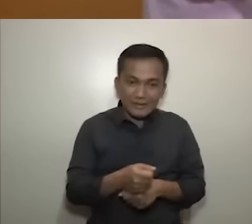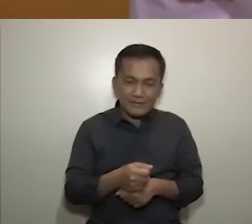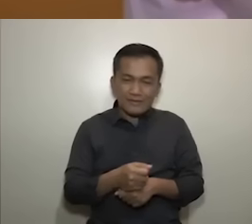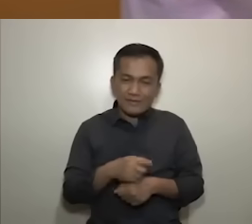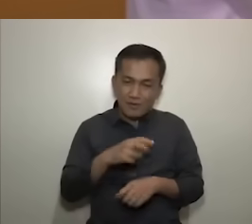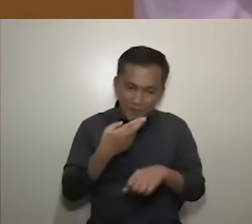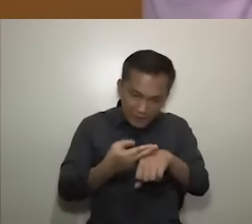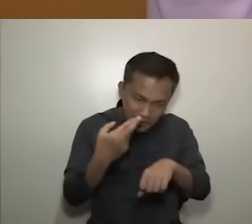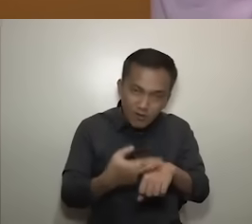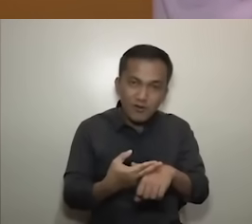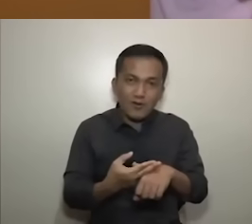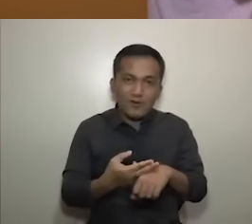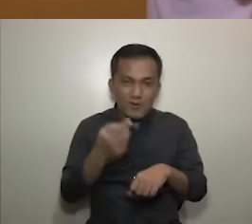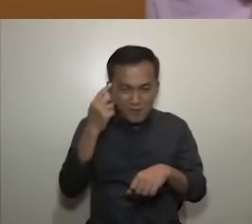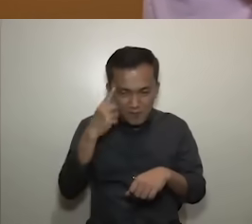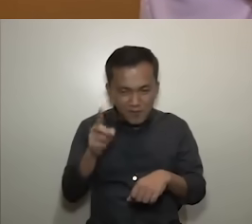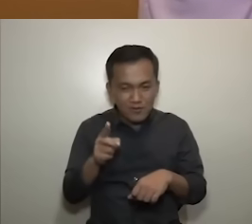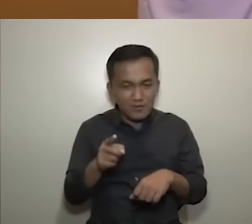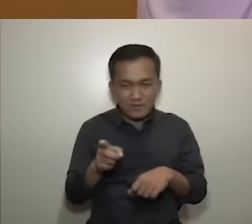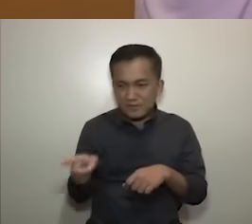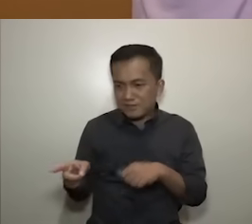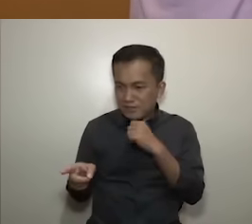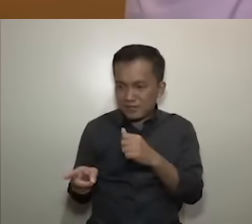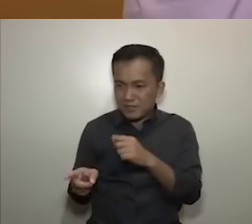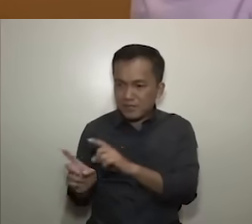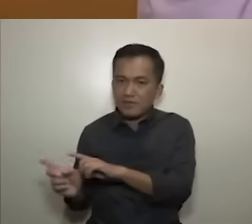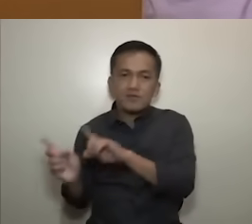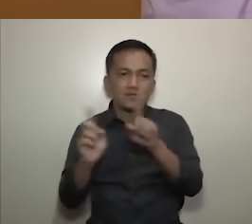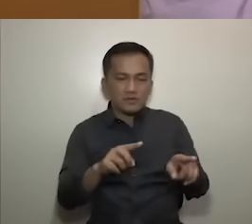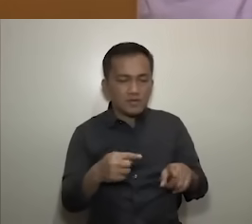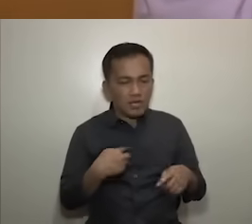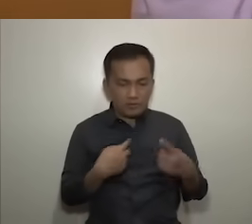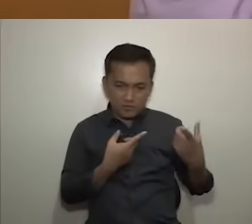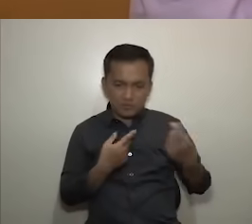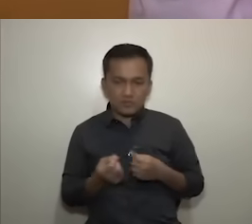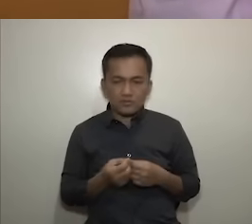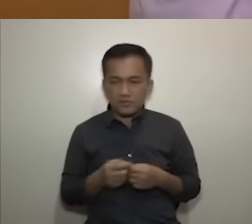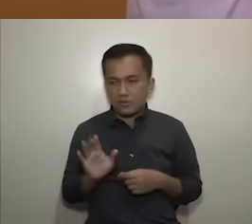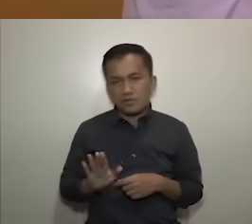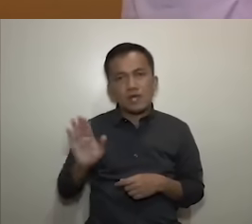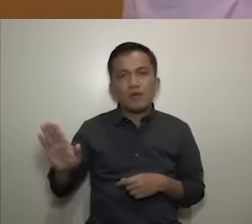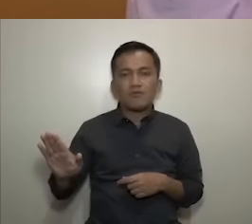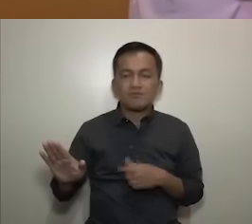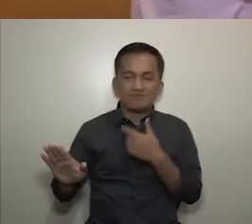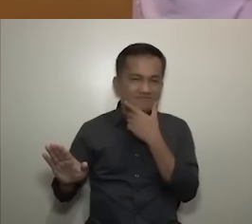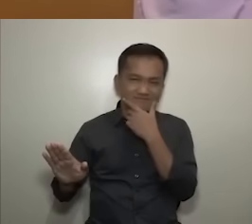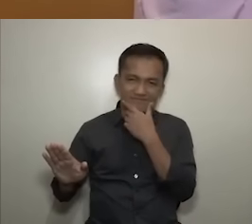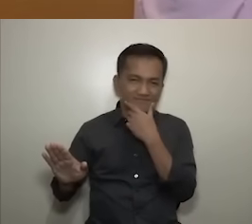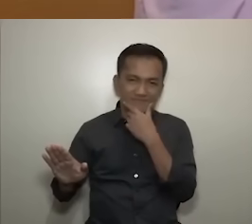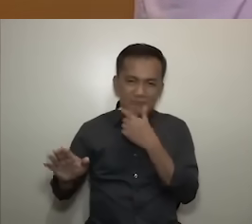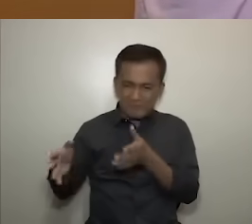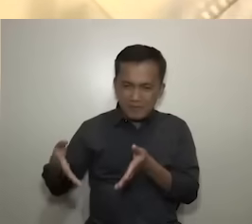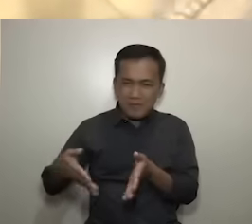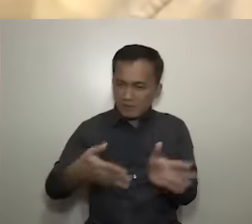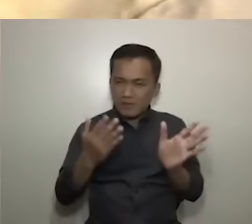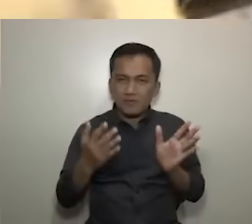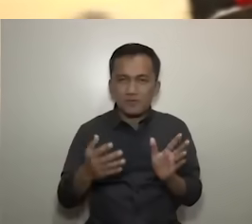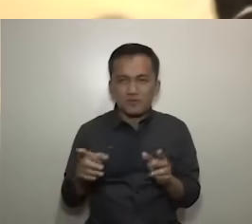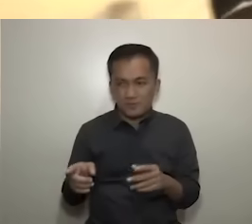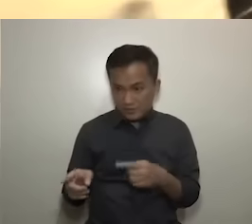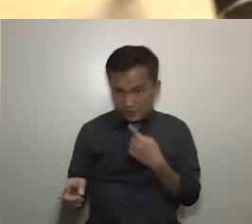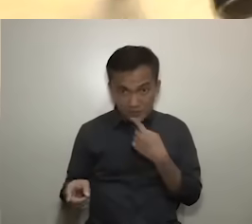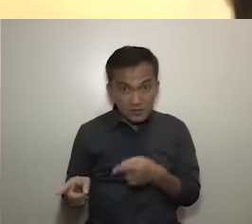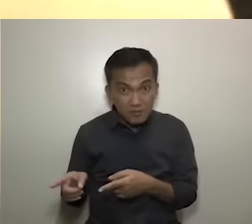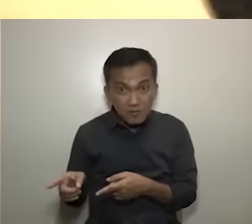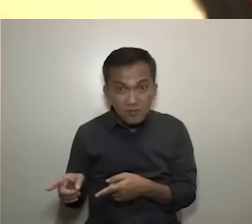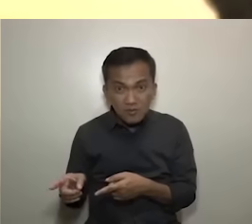graba para lamang eh, hindi ka na mapunta dyan. I will do. In your case, pinabayaan mo lang. So parang sinasabi